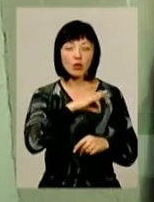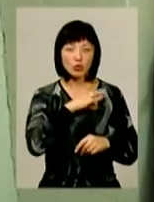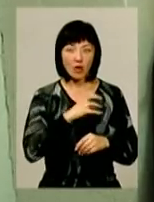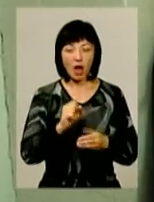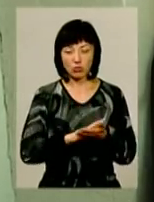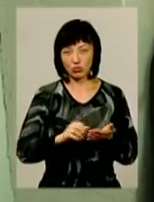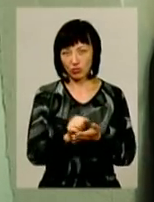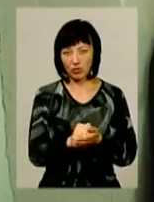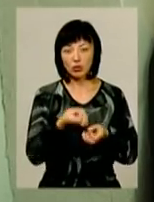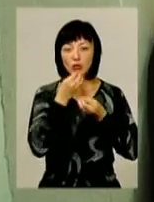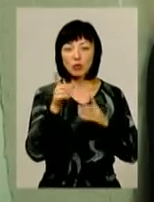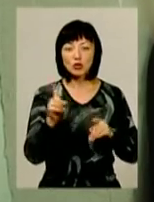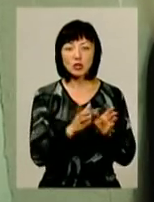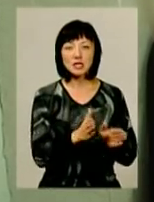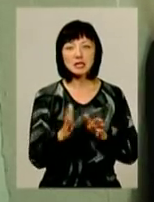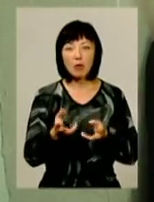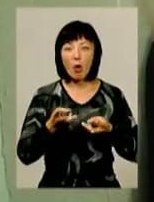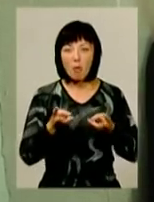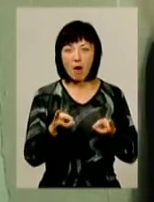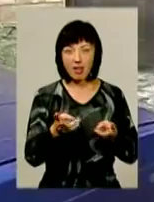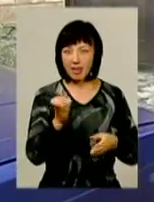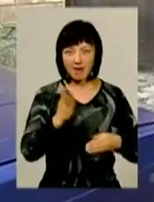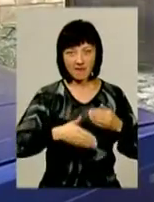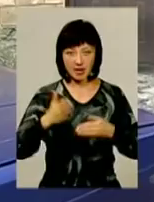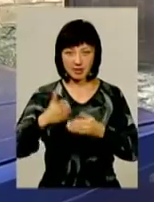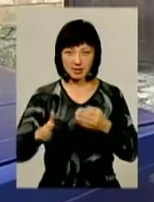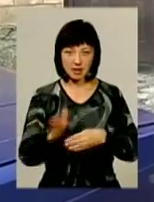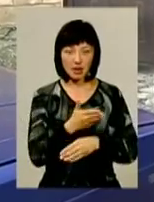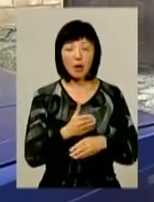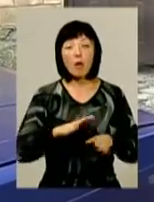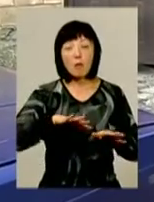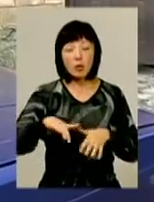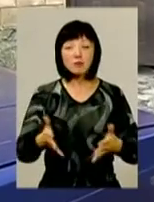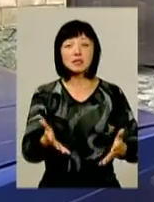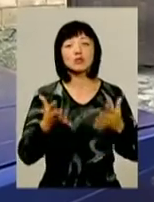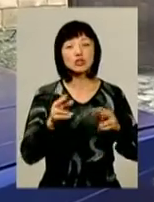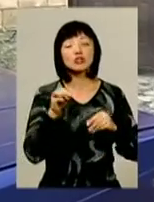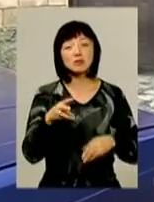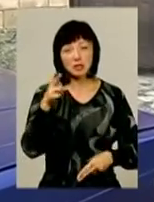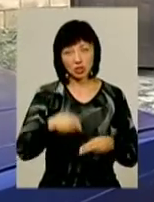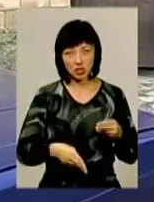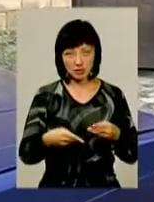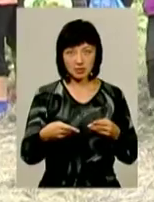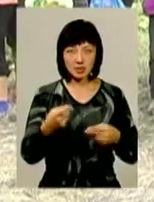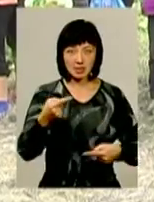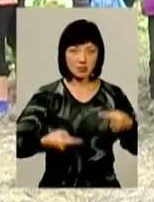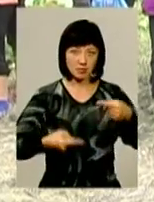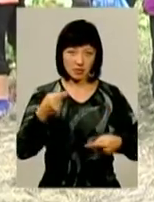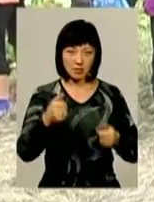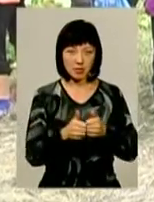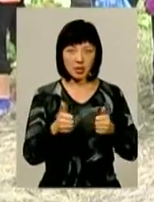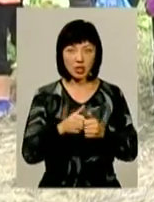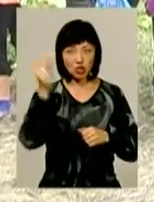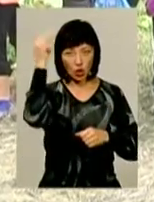а зруйнували. Добре, що систему опалення не вирізали. Опісля ми вирішили з'ясувати, чим закінчилась тяганина довкола шкільного